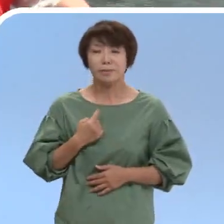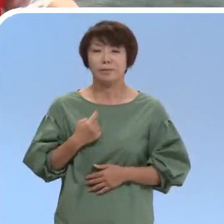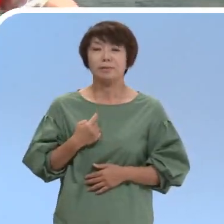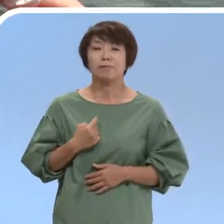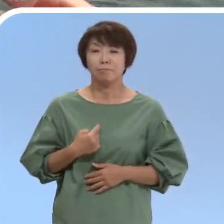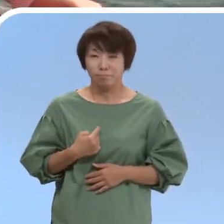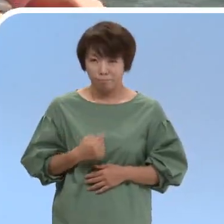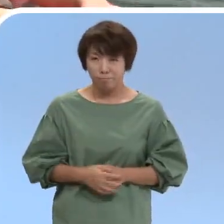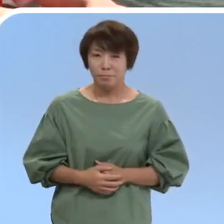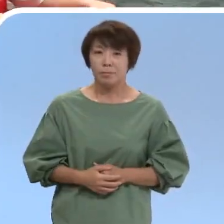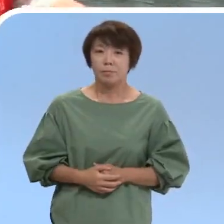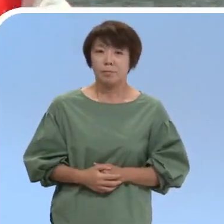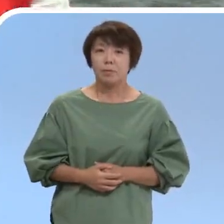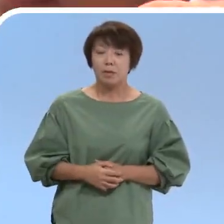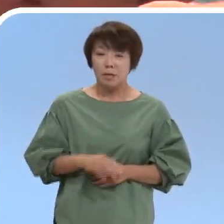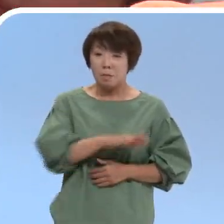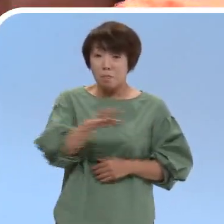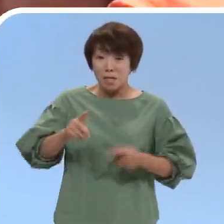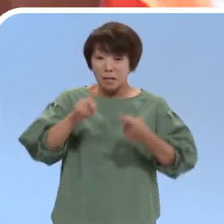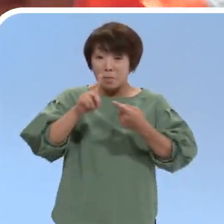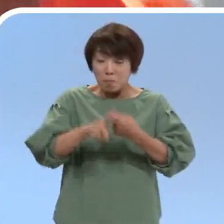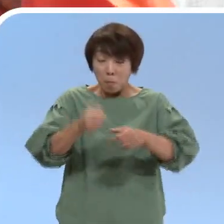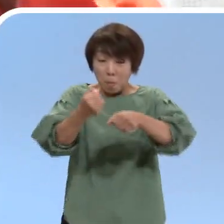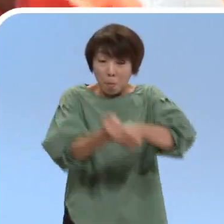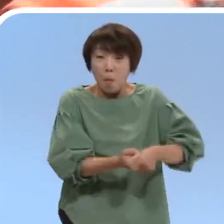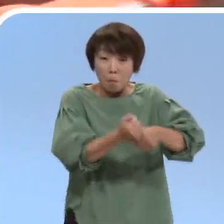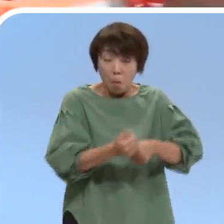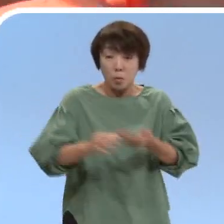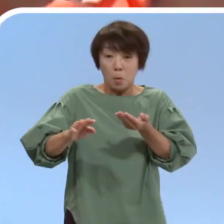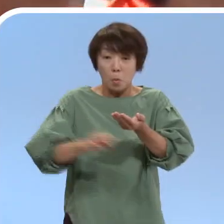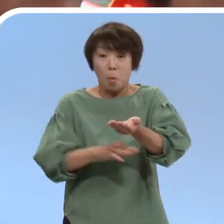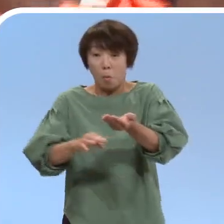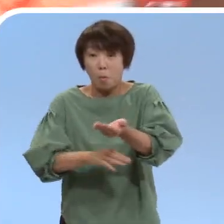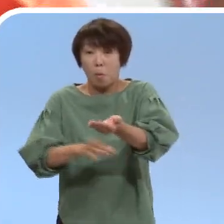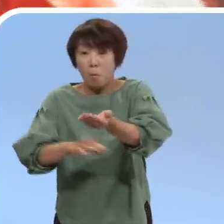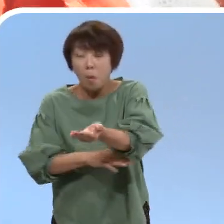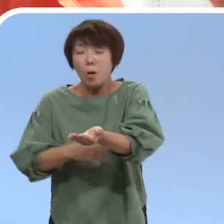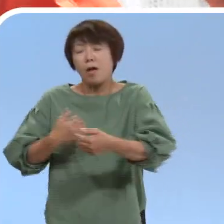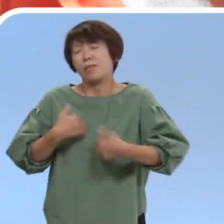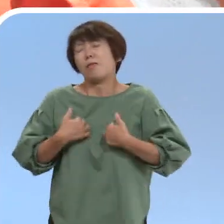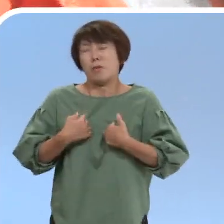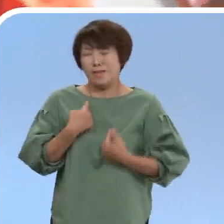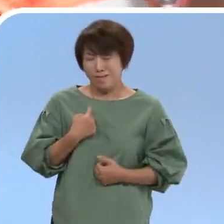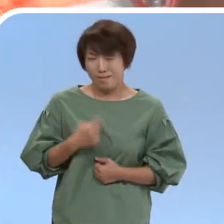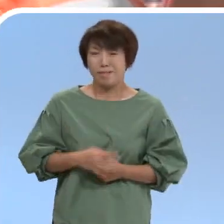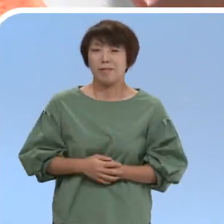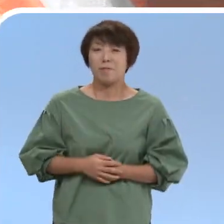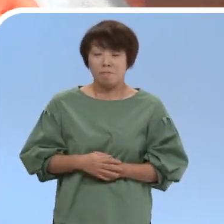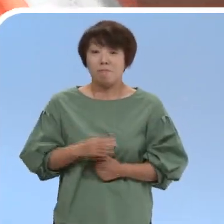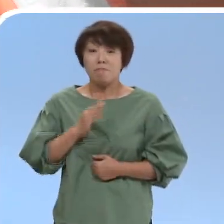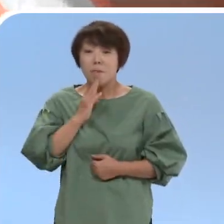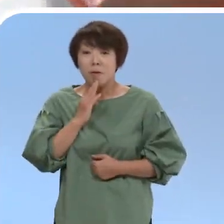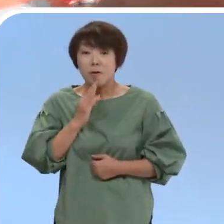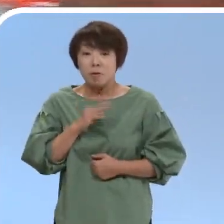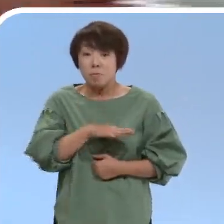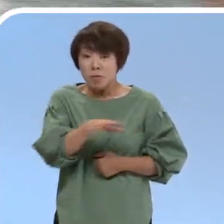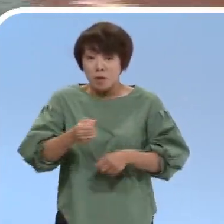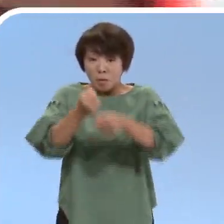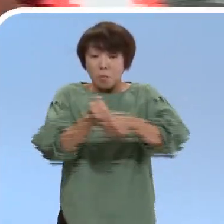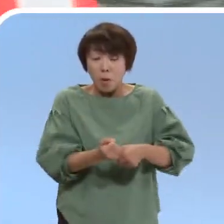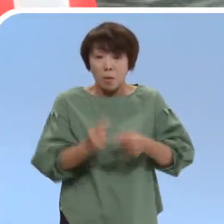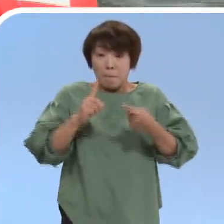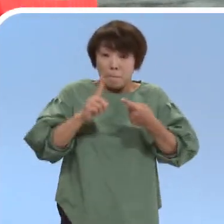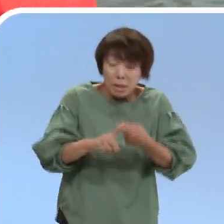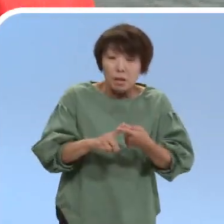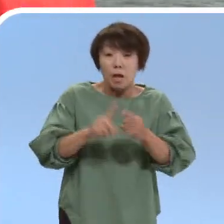気持ちいいですね。 気持ちいいんですよ。 すごい息合わせたらめっちゃすごく進むとこがめっちゃ楽しいです。 確かになんか今みん